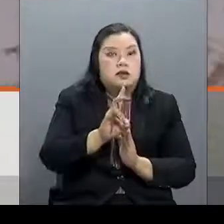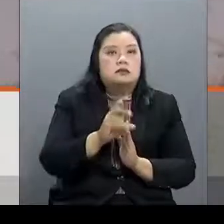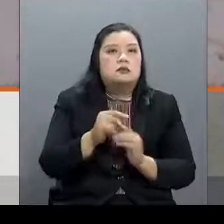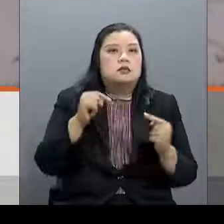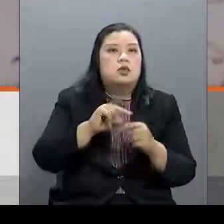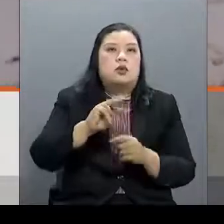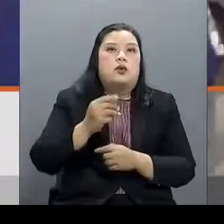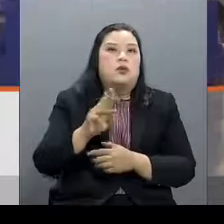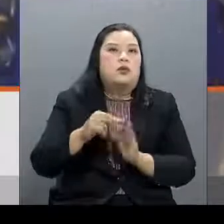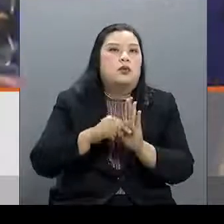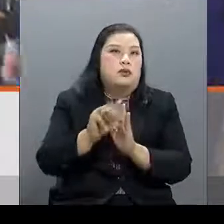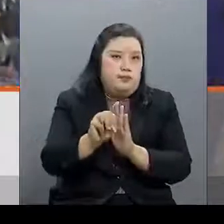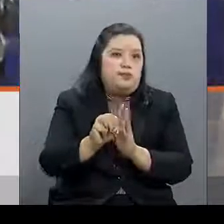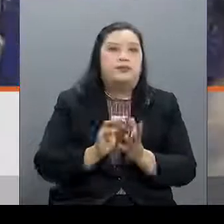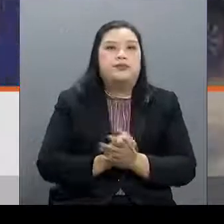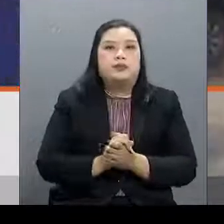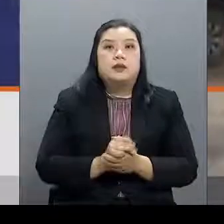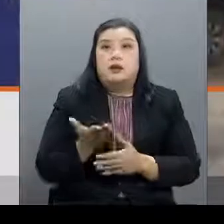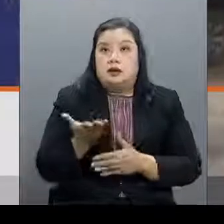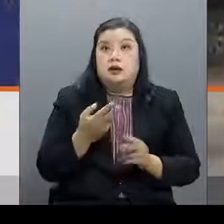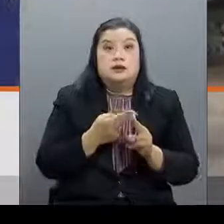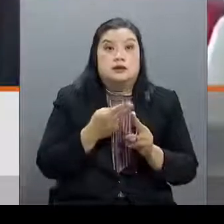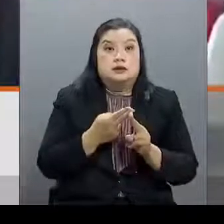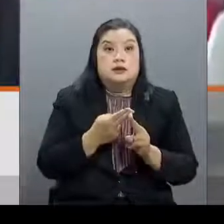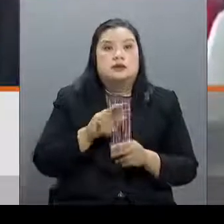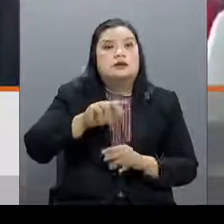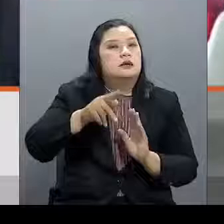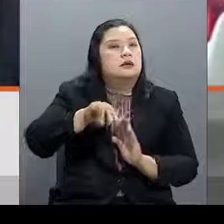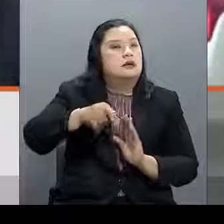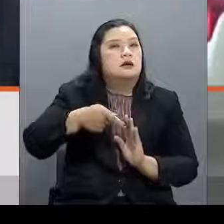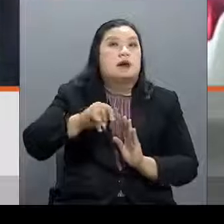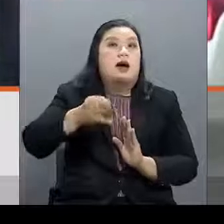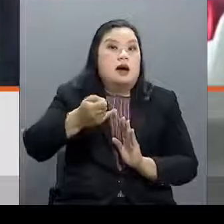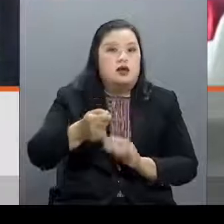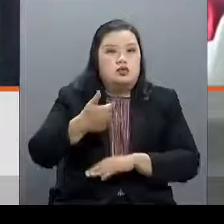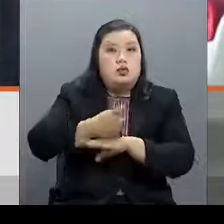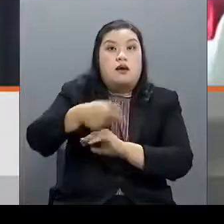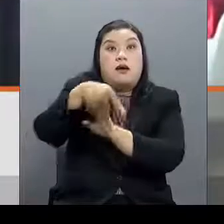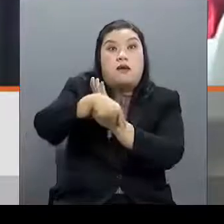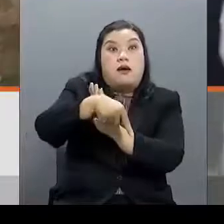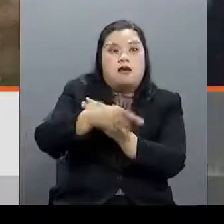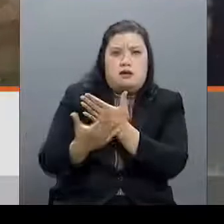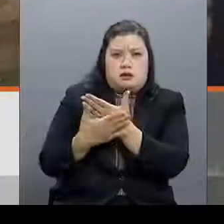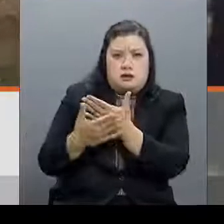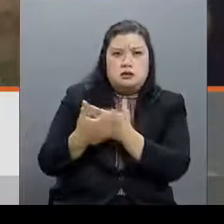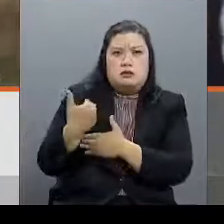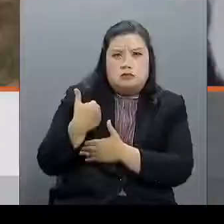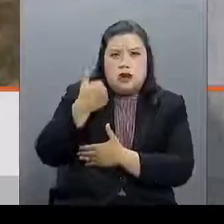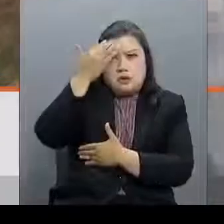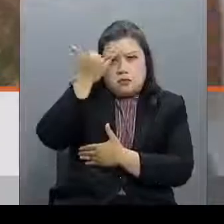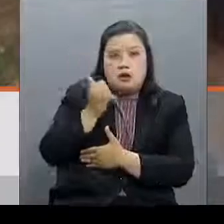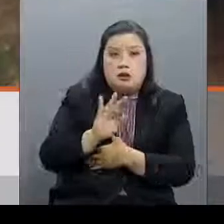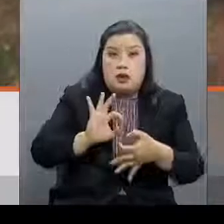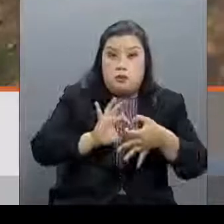ลกบาทเมตรนางการเปรมปรีชิตตานนลผู้วาราชการจัหวดแร่ระบวาได้สั่งกำชับให้เจ้หน้ที่เร่งดับไฟ